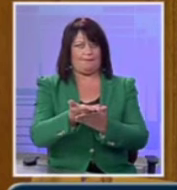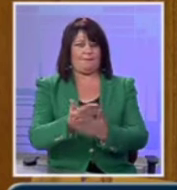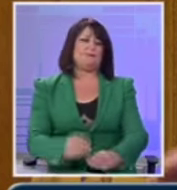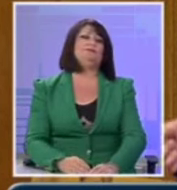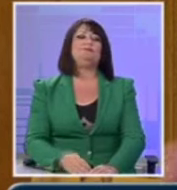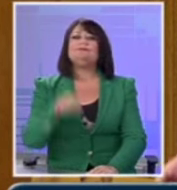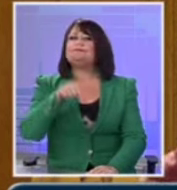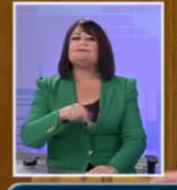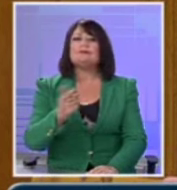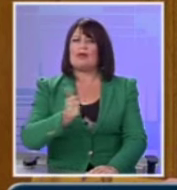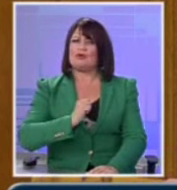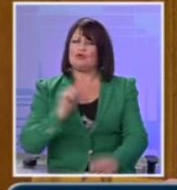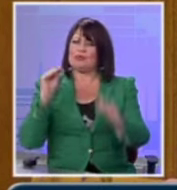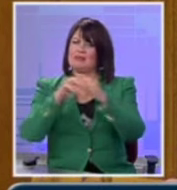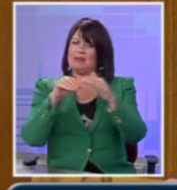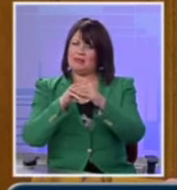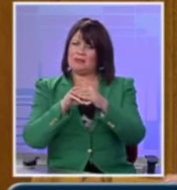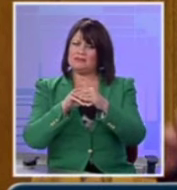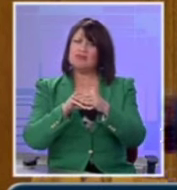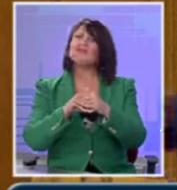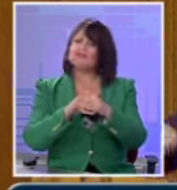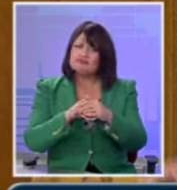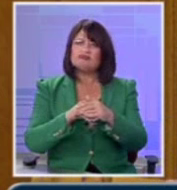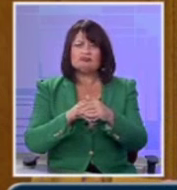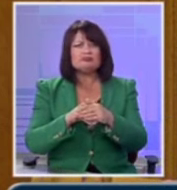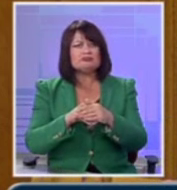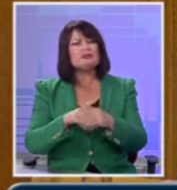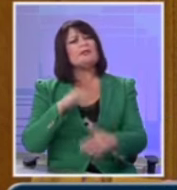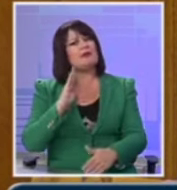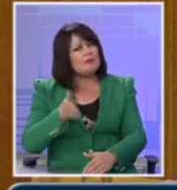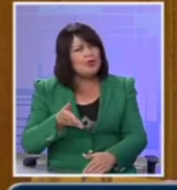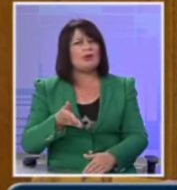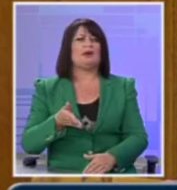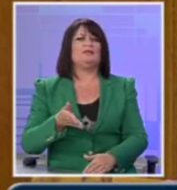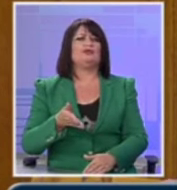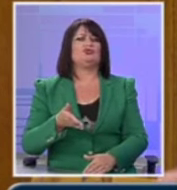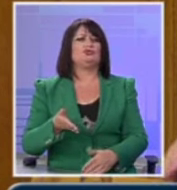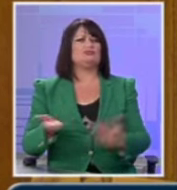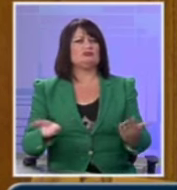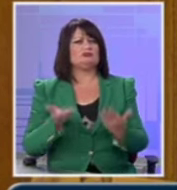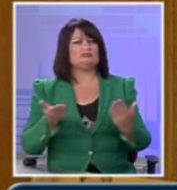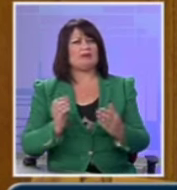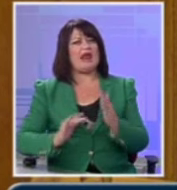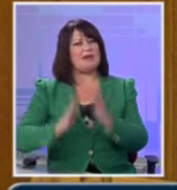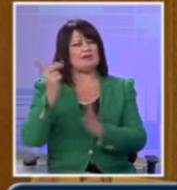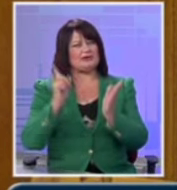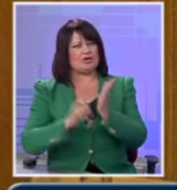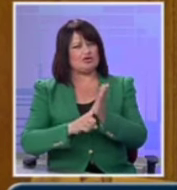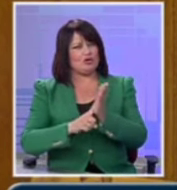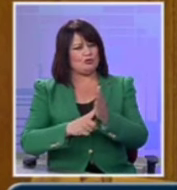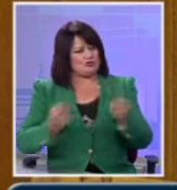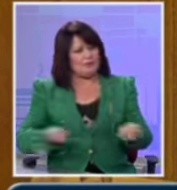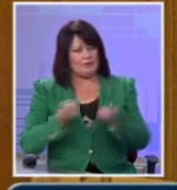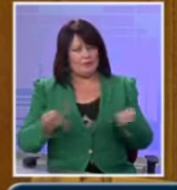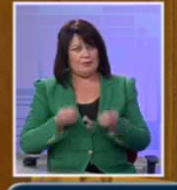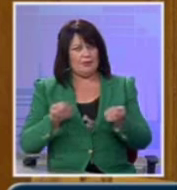υπονοούμε ιδιωτικές επενδύσεις οι οποίες θα ενεργοποιηθούν και με την ενεργοποίηση του αναπτυξιακού νόμου.